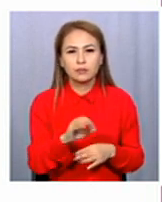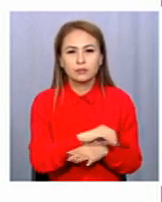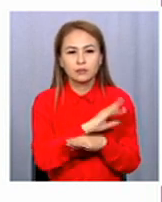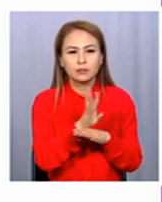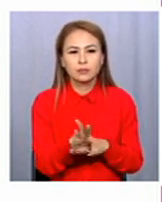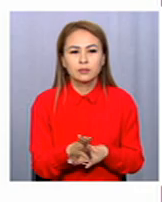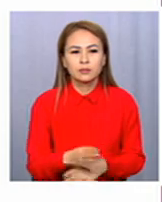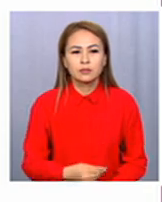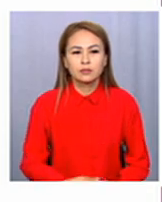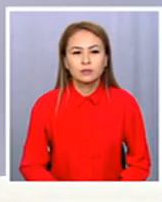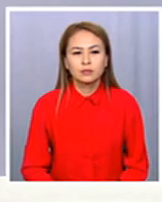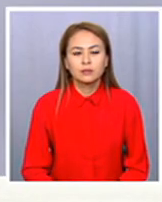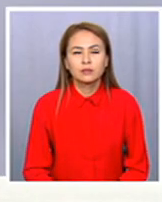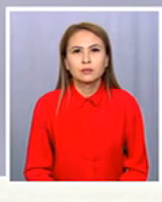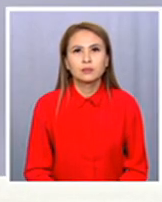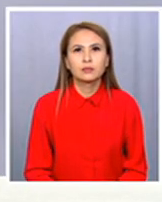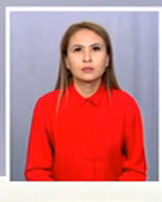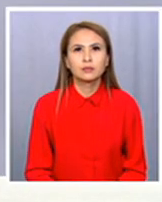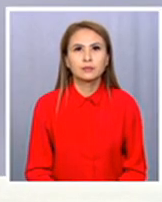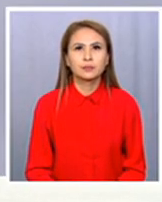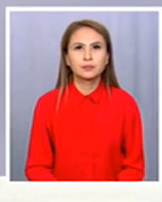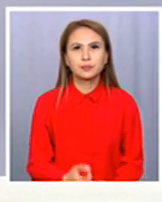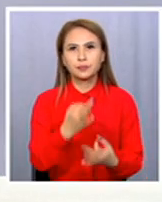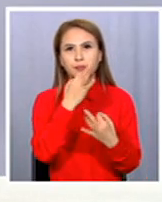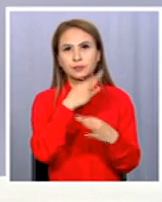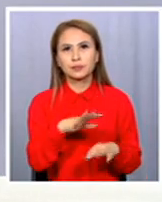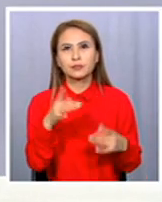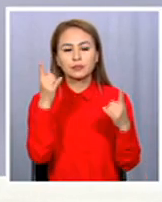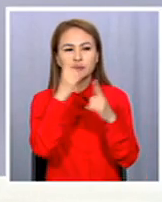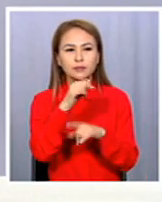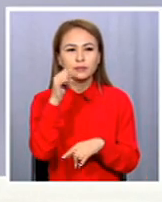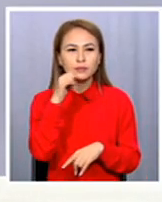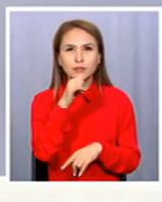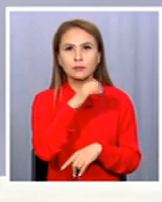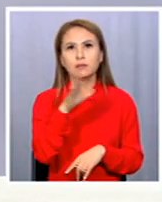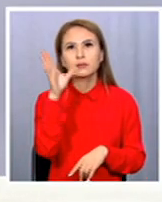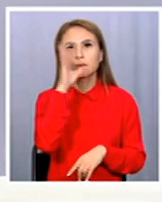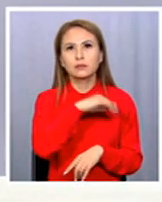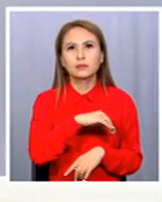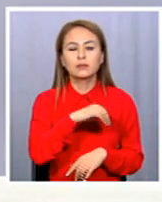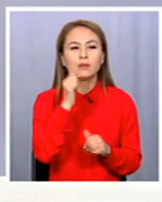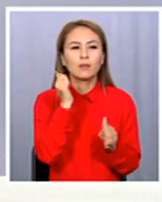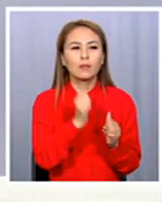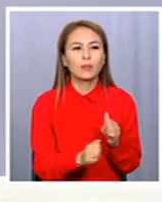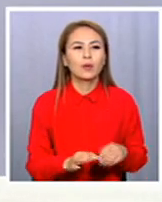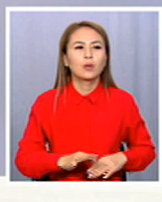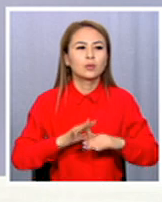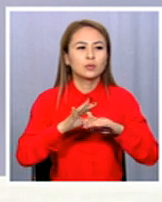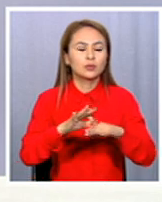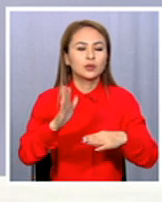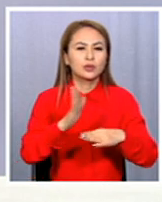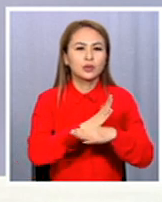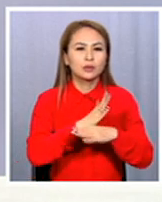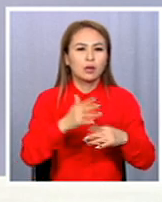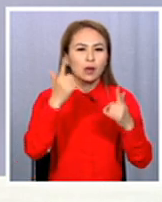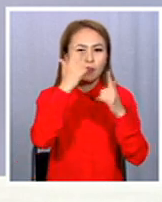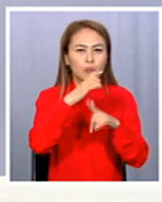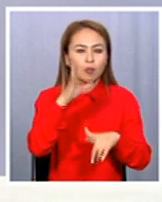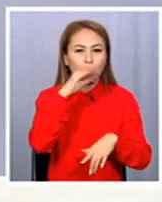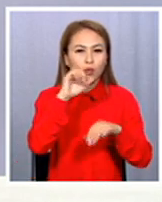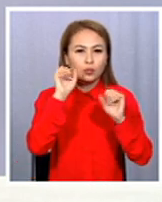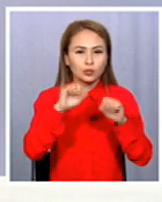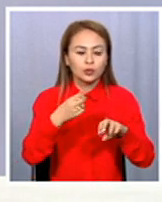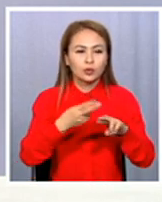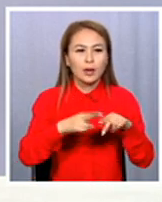ету процесі болып табылады. Кез келген ақпарат құпия болуы мүмкін. Әрбір қолданушының жеке ақпараты болуы мүмкін және ол